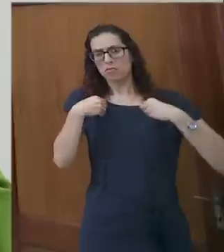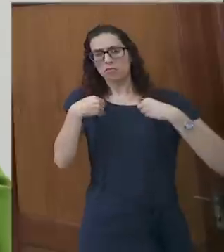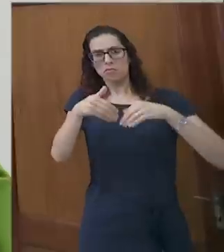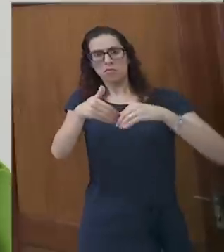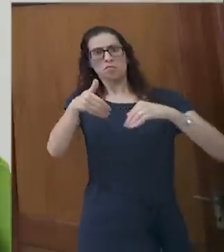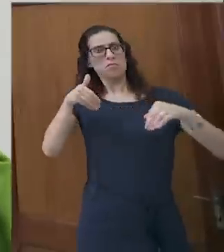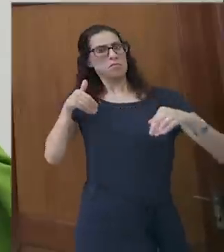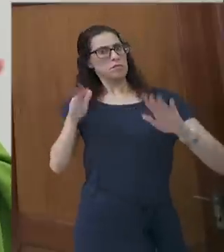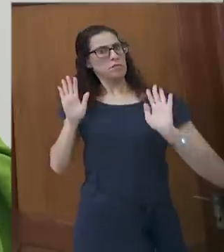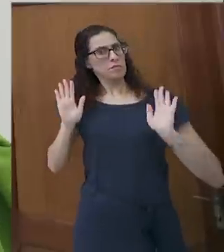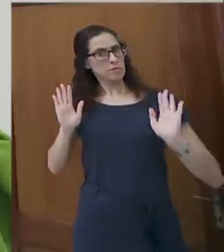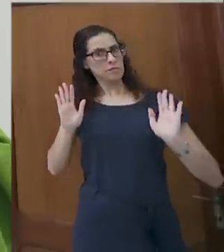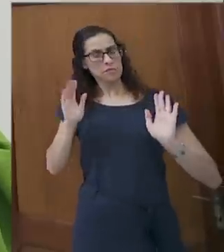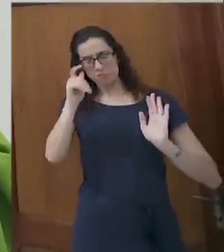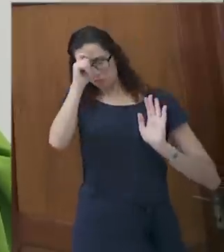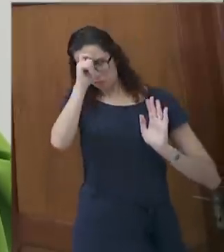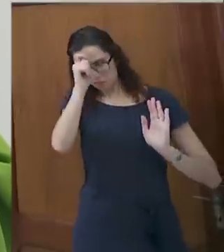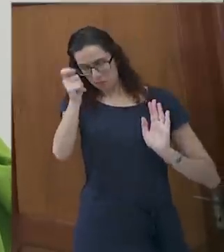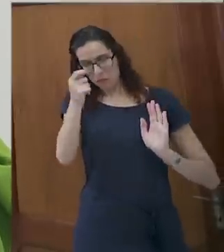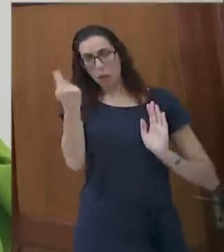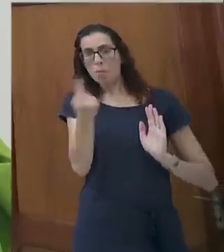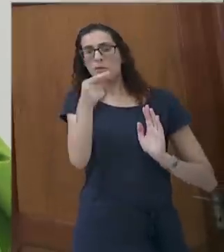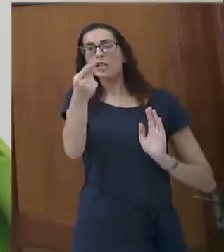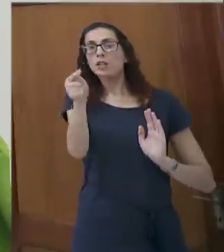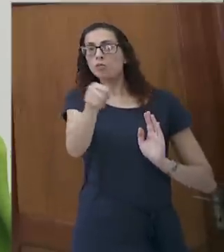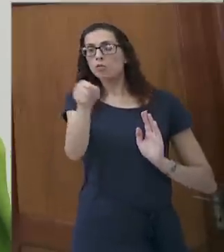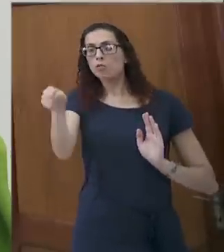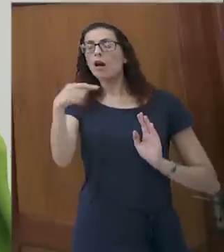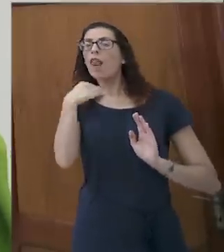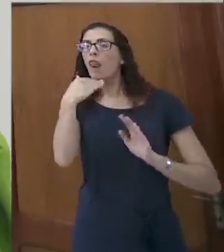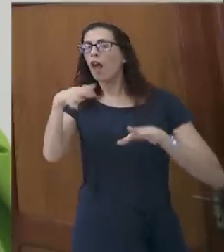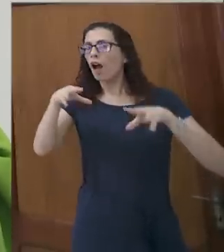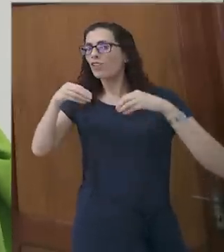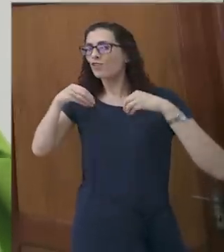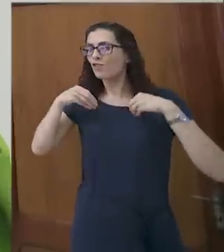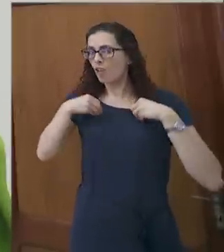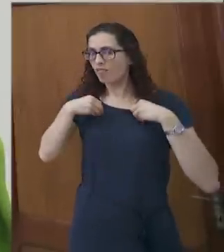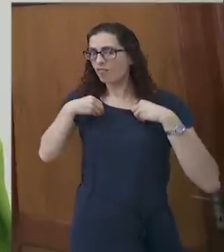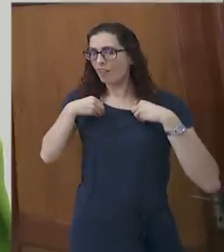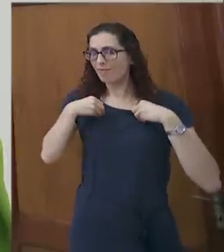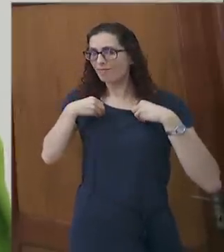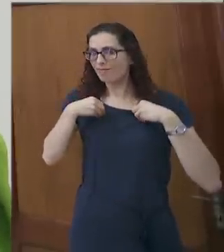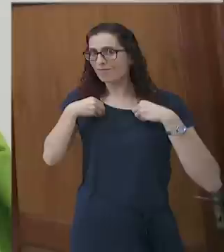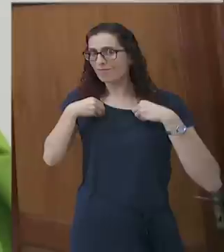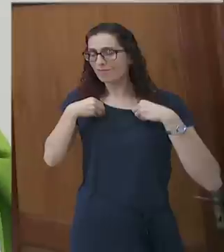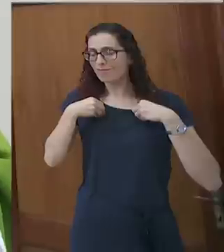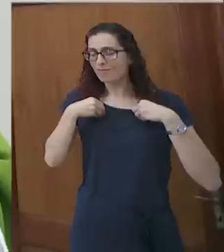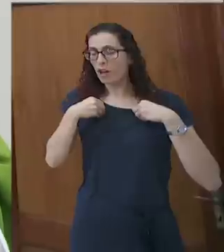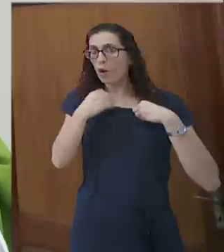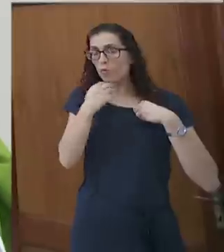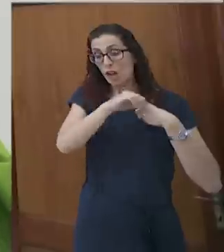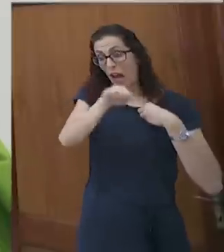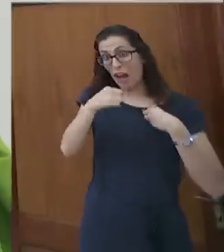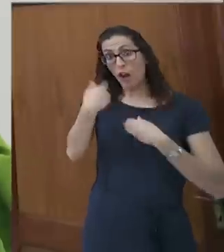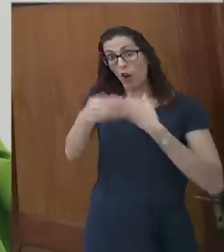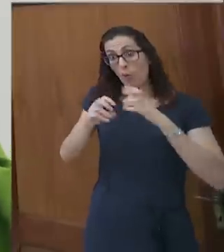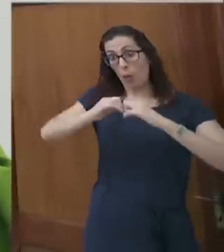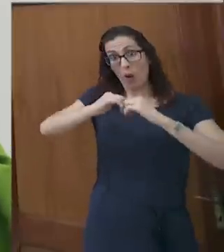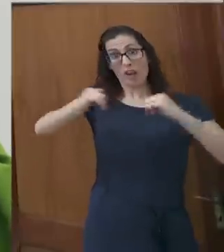ifisser li min ikun ma ċċettax din il-tislima u din il-attitudni ta'